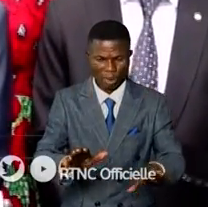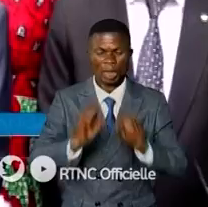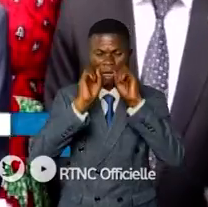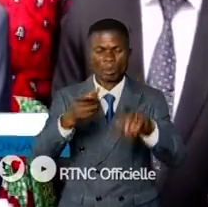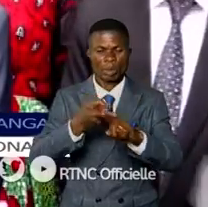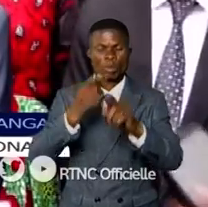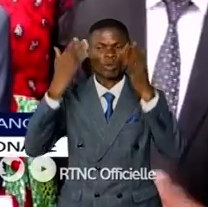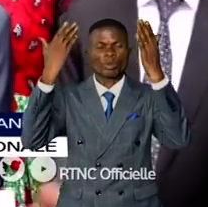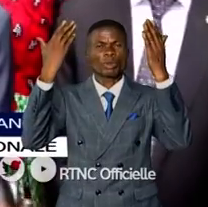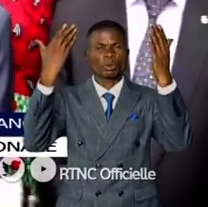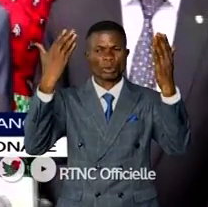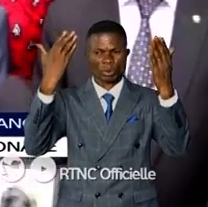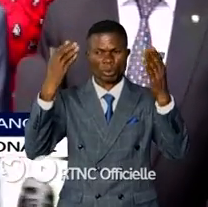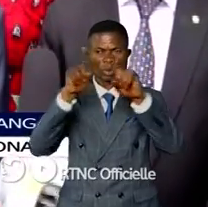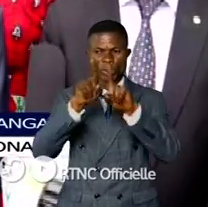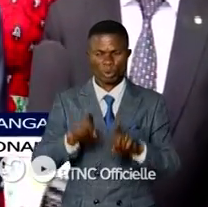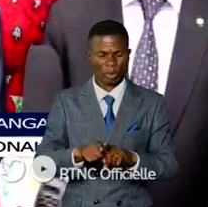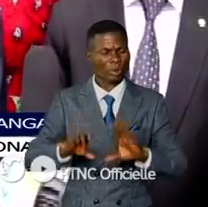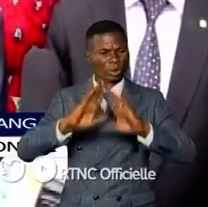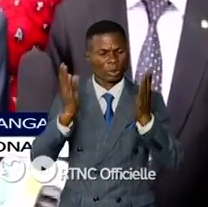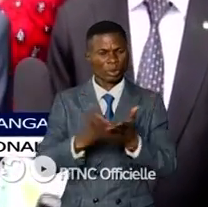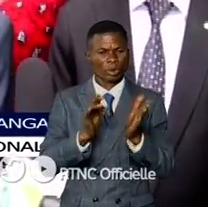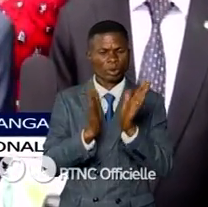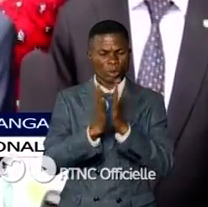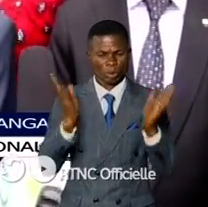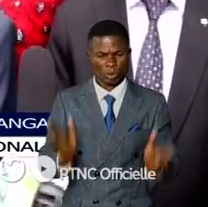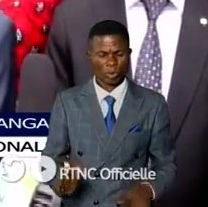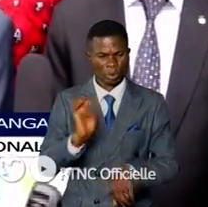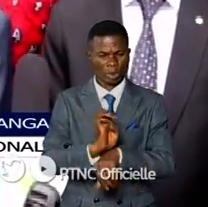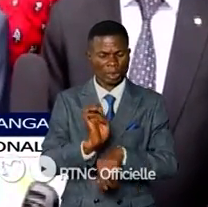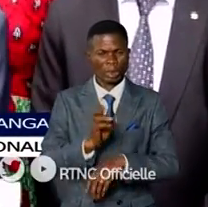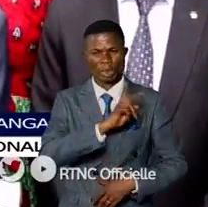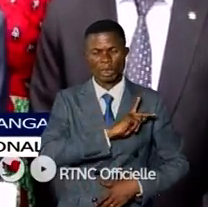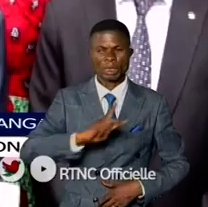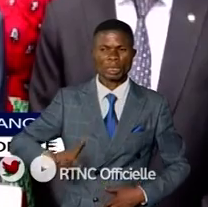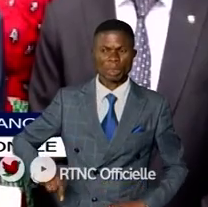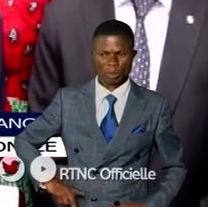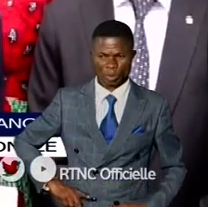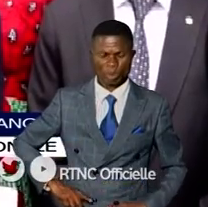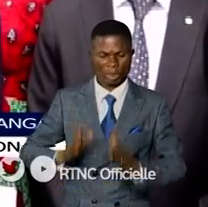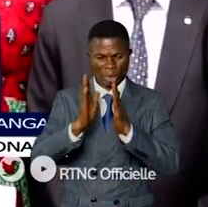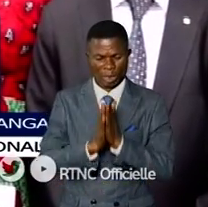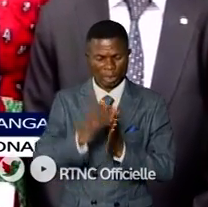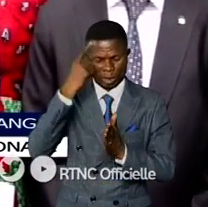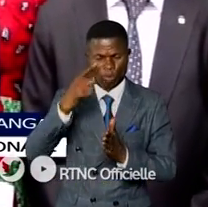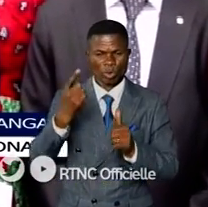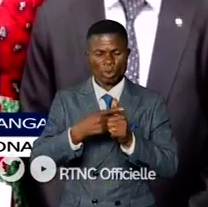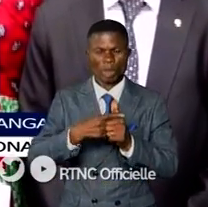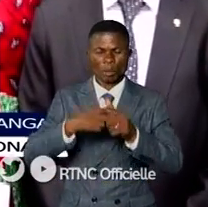Dieu, pour que tous les chrétiens de l'église kimbanguiste prient pour le chef de